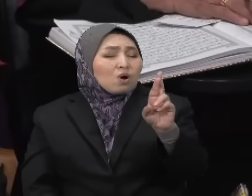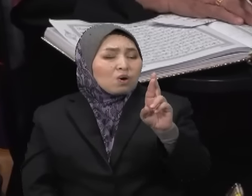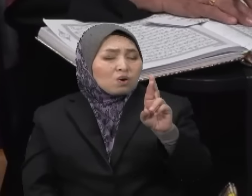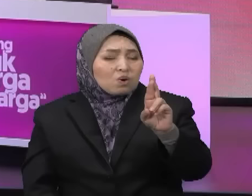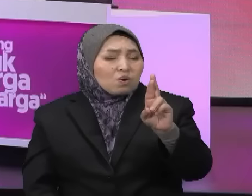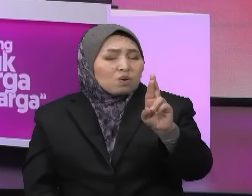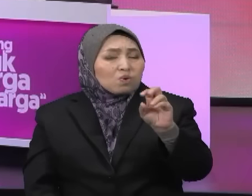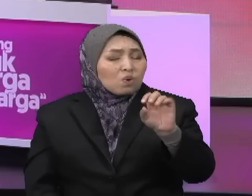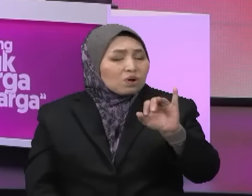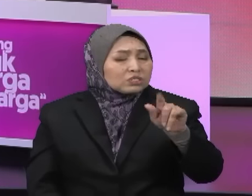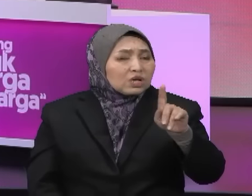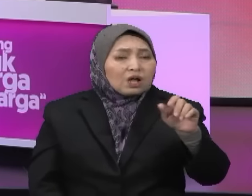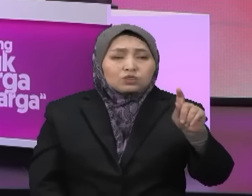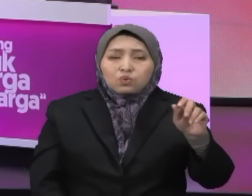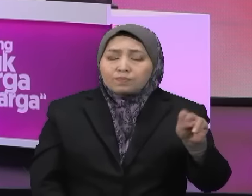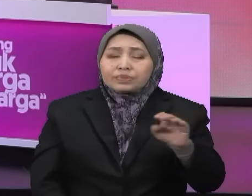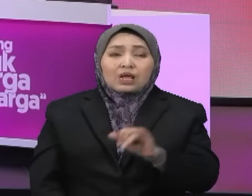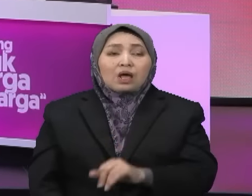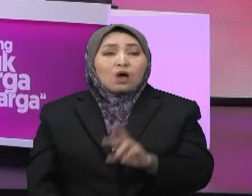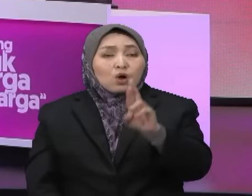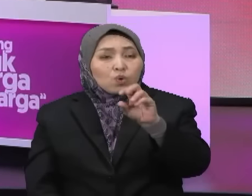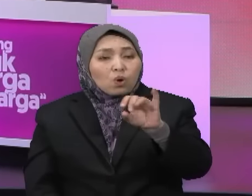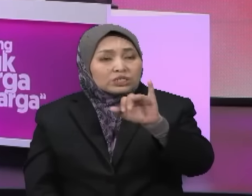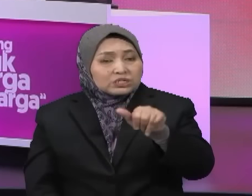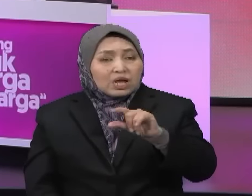raja'tum ilaihim. Silakan.